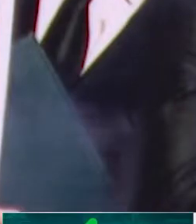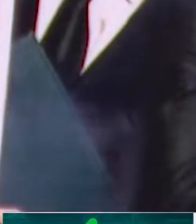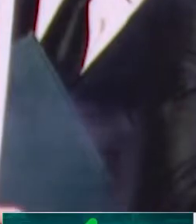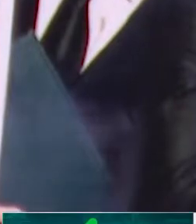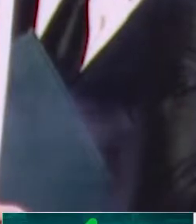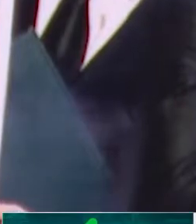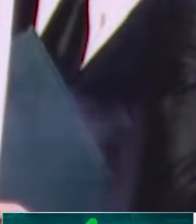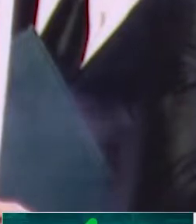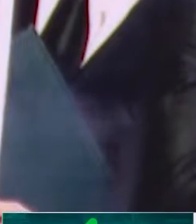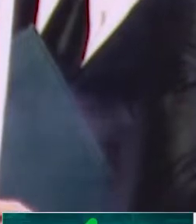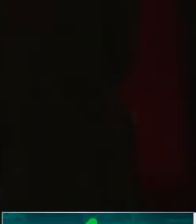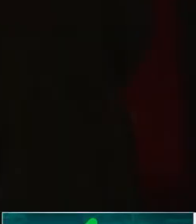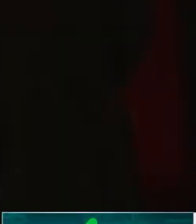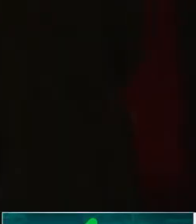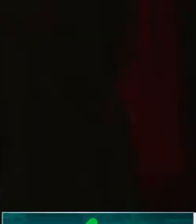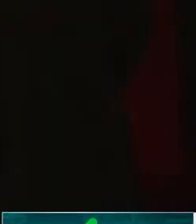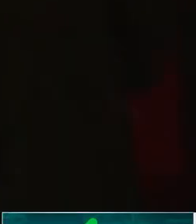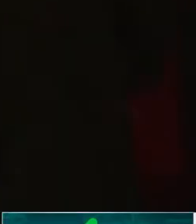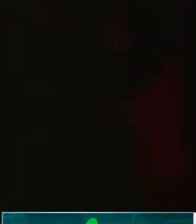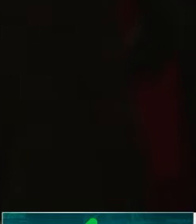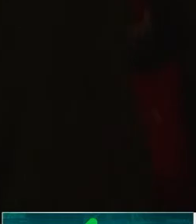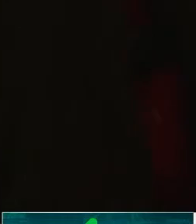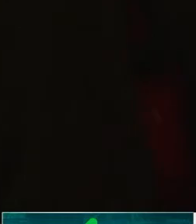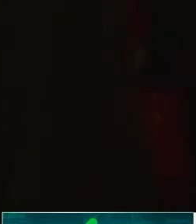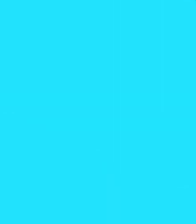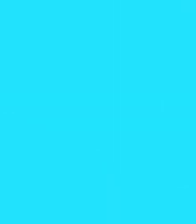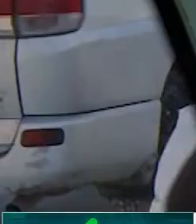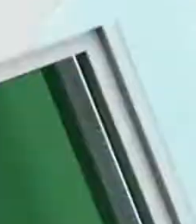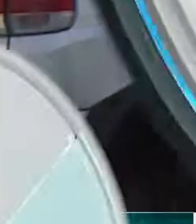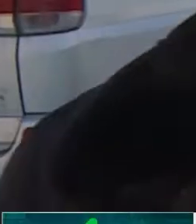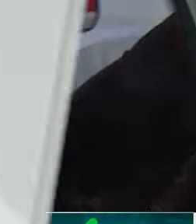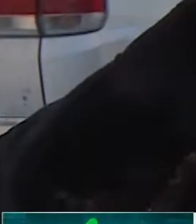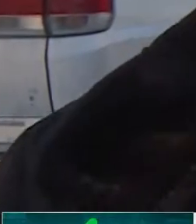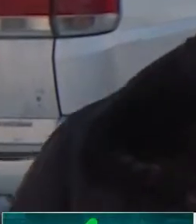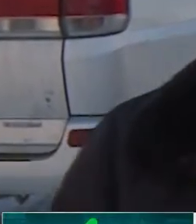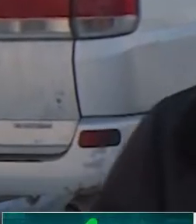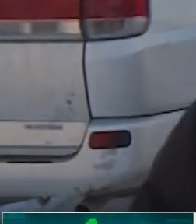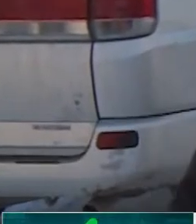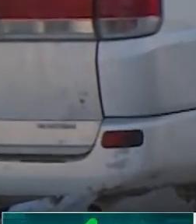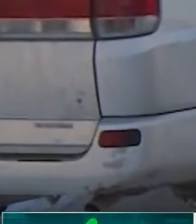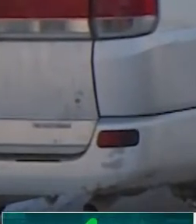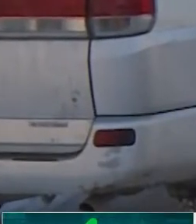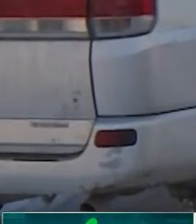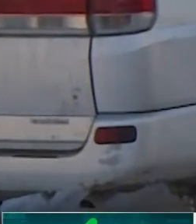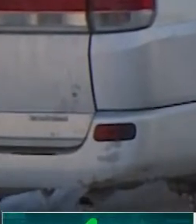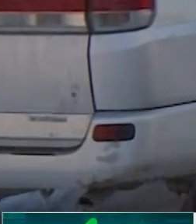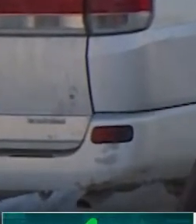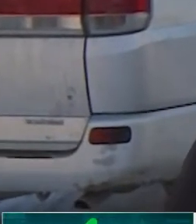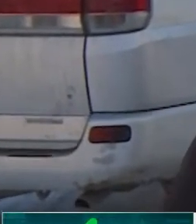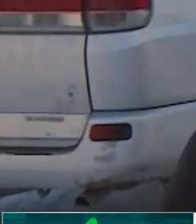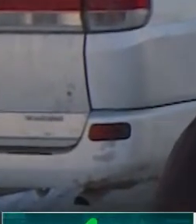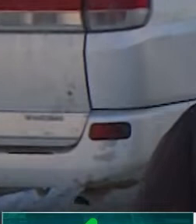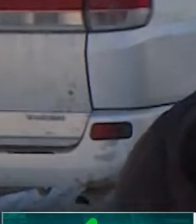о простом. Фестиваль «Утро Родины» на Сахалине собирал полные залы. Думаю, народ весь доволен